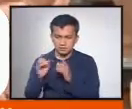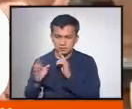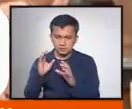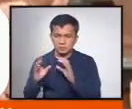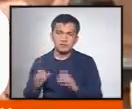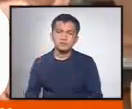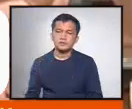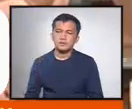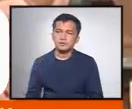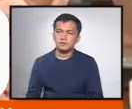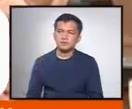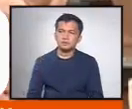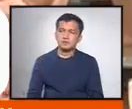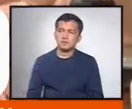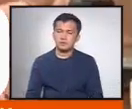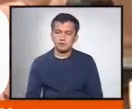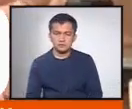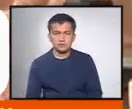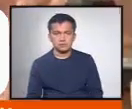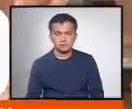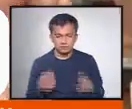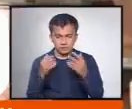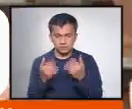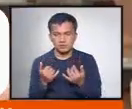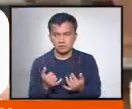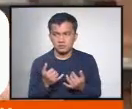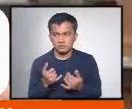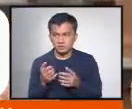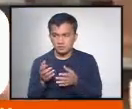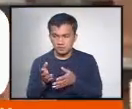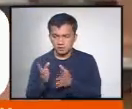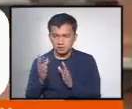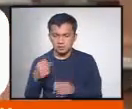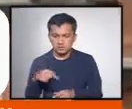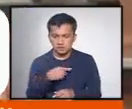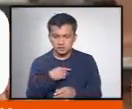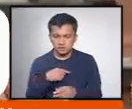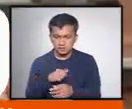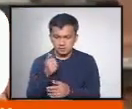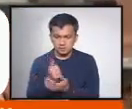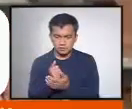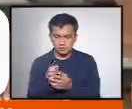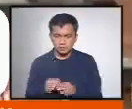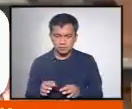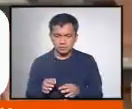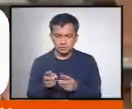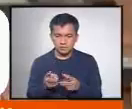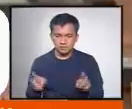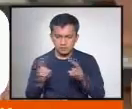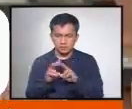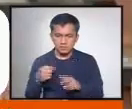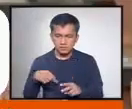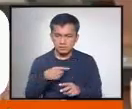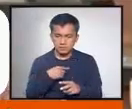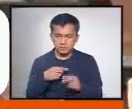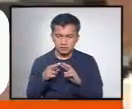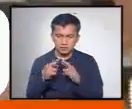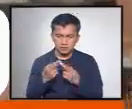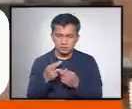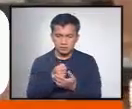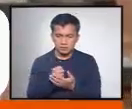conversation. Today, let us reaffirm the value of our relationship,